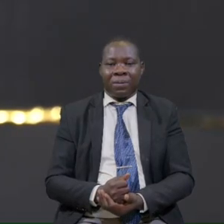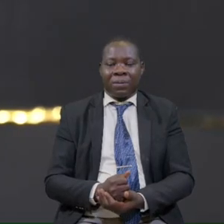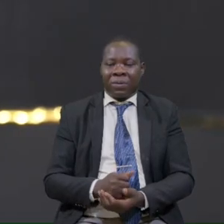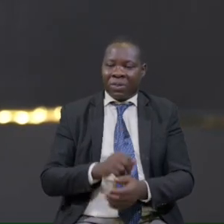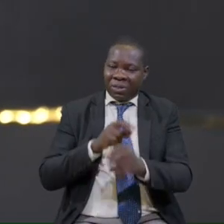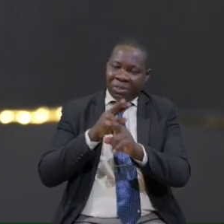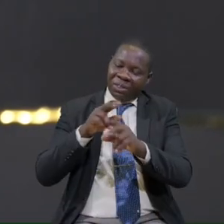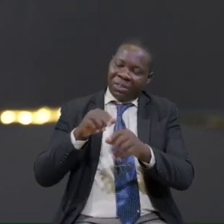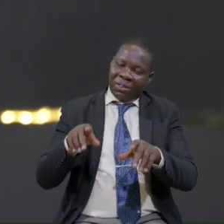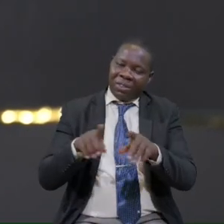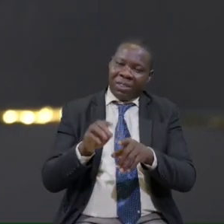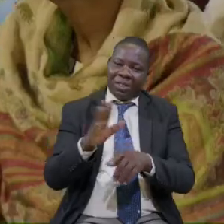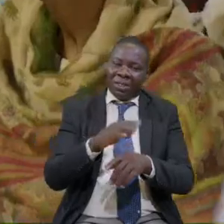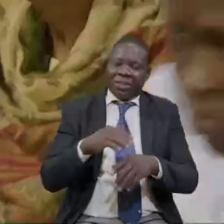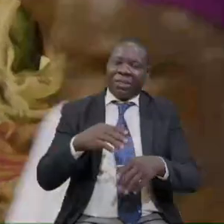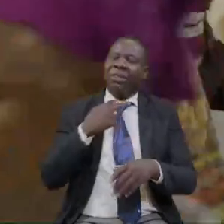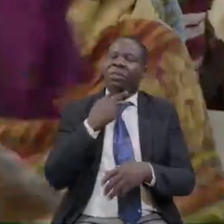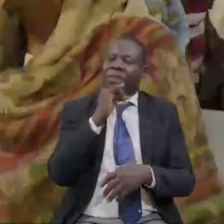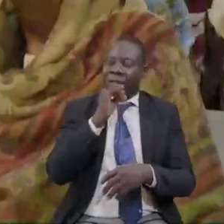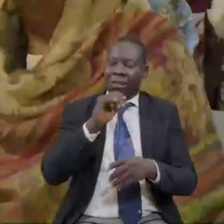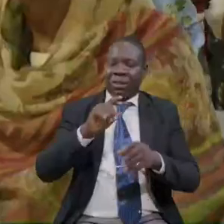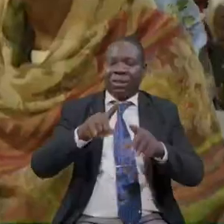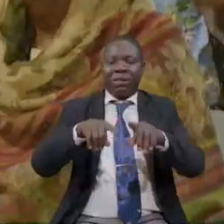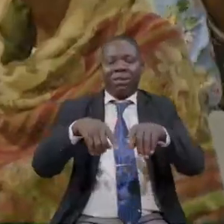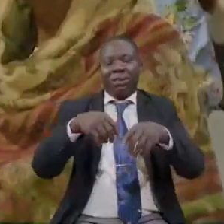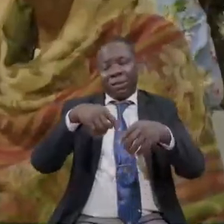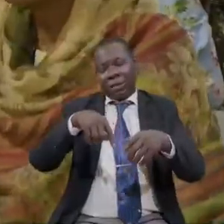C'est comme votre voix est faible.